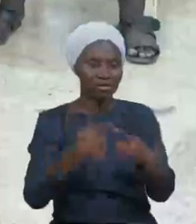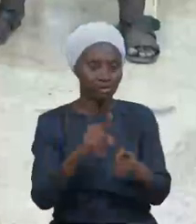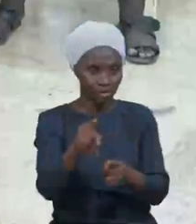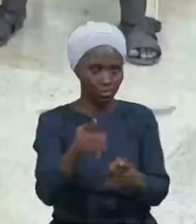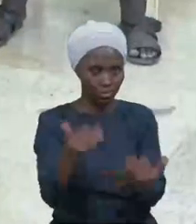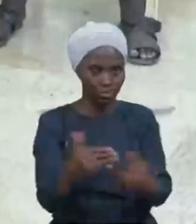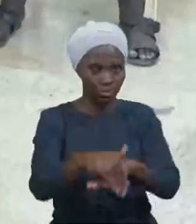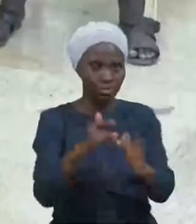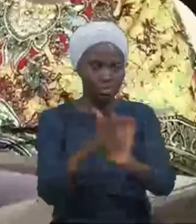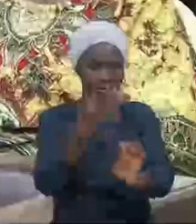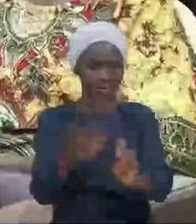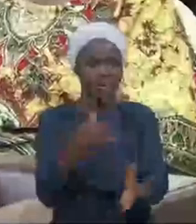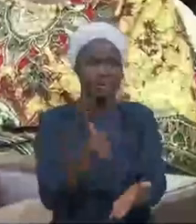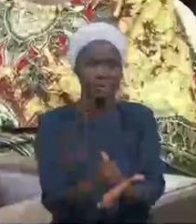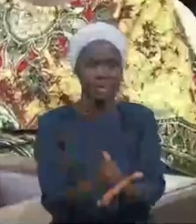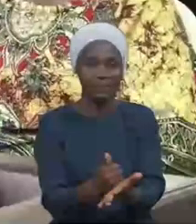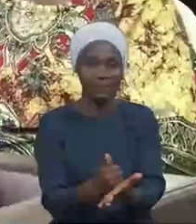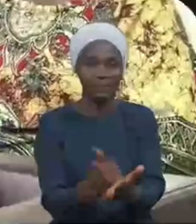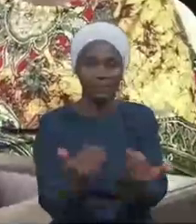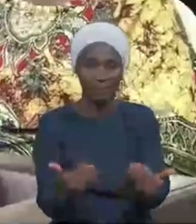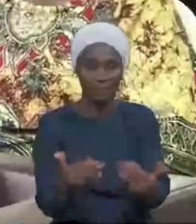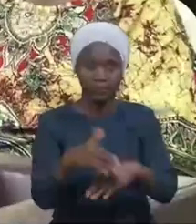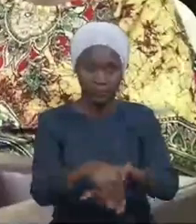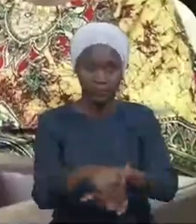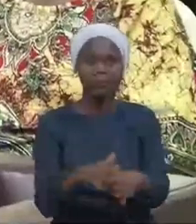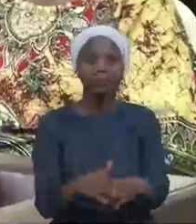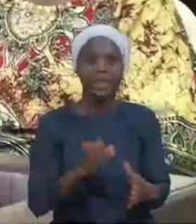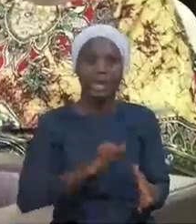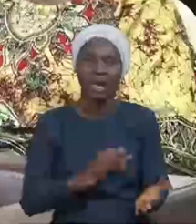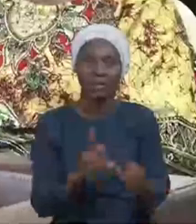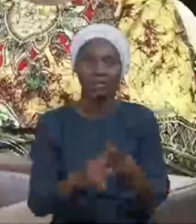de Jésus. Ce soir, je veux vous parler